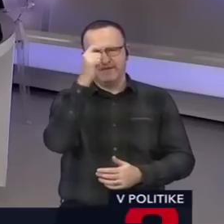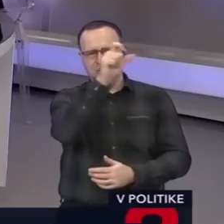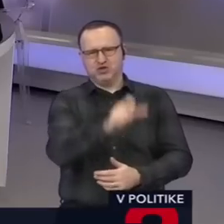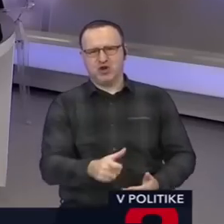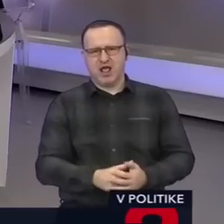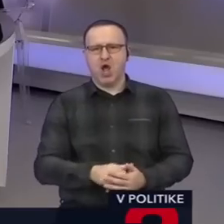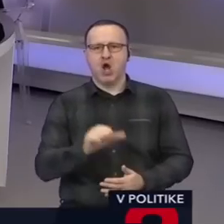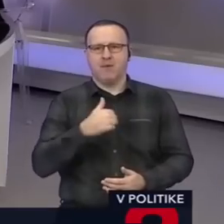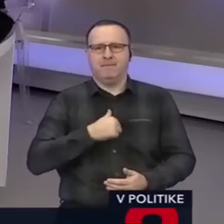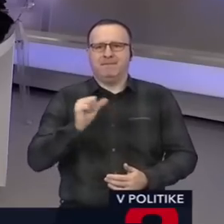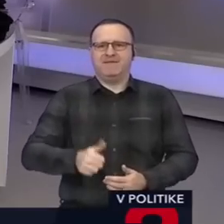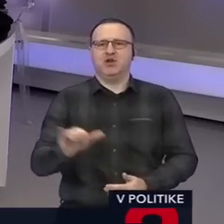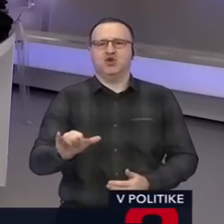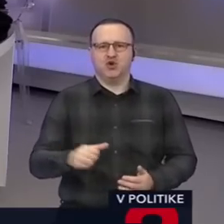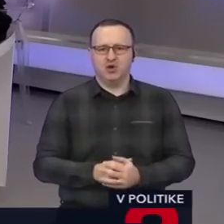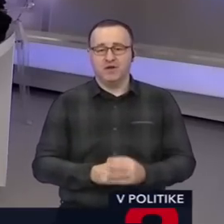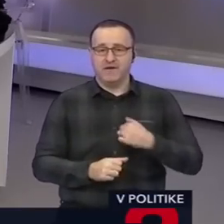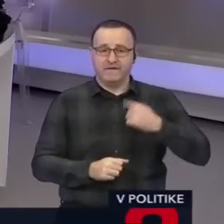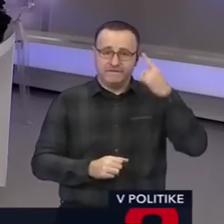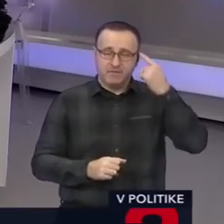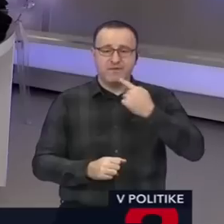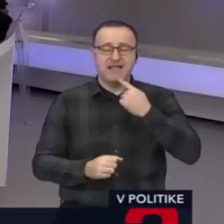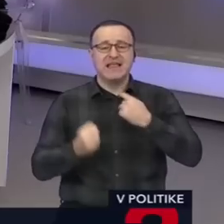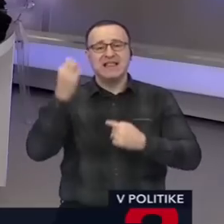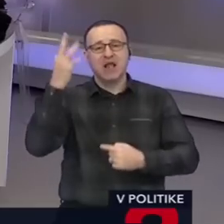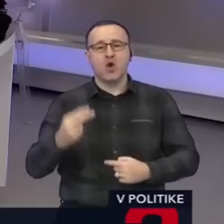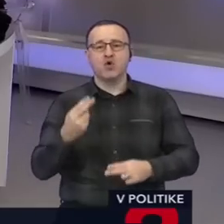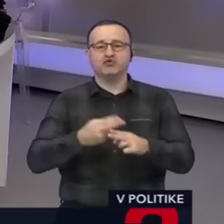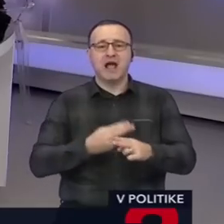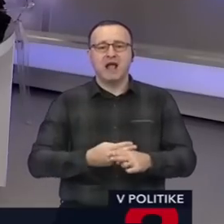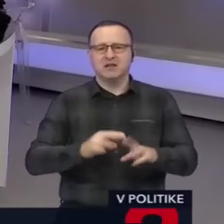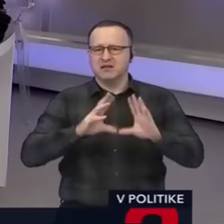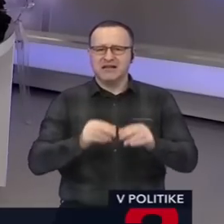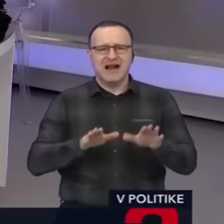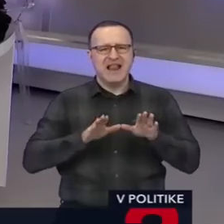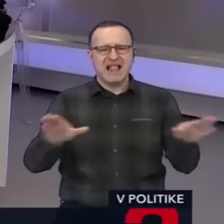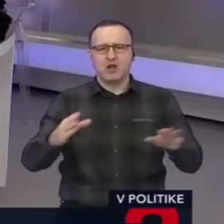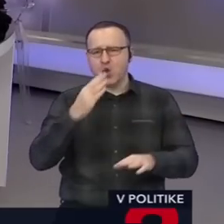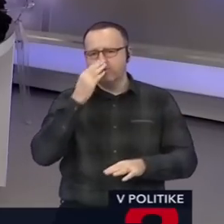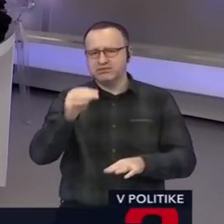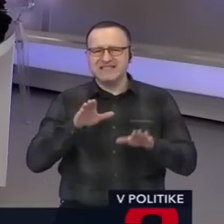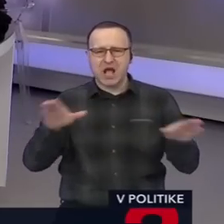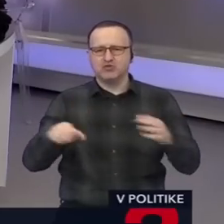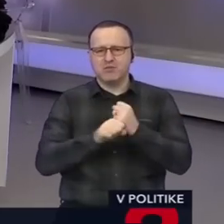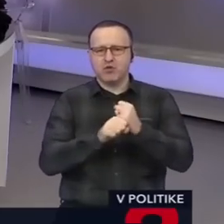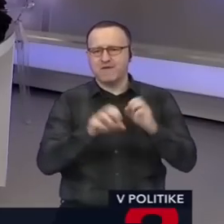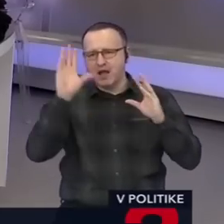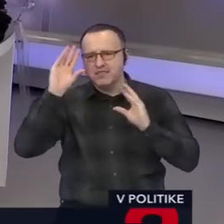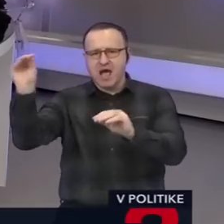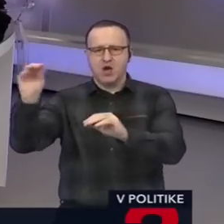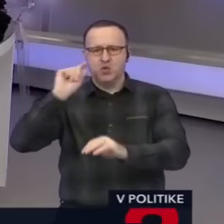povedať, že je niekoľko krajín, ktoré buď dali celé lietadla, nadzvukové, bojové lietadla Ukrajine, alebo